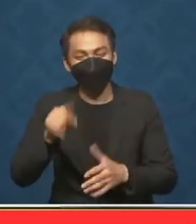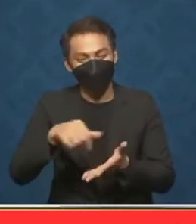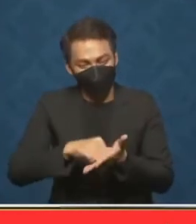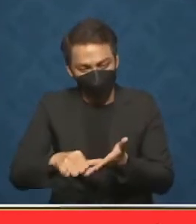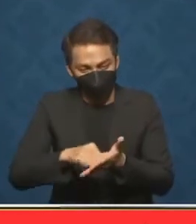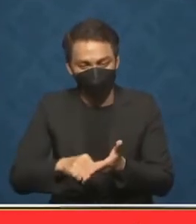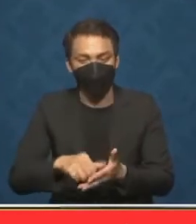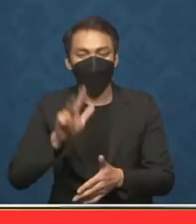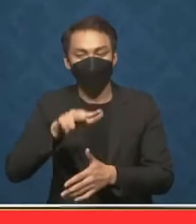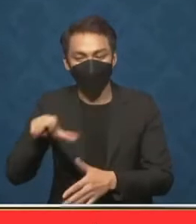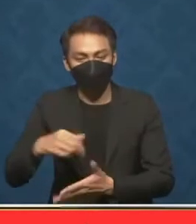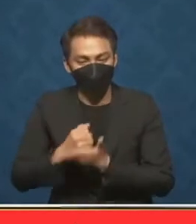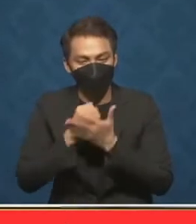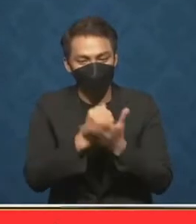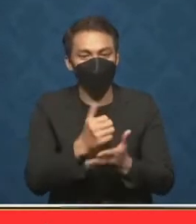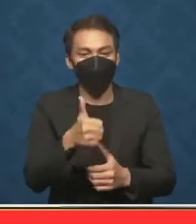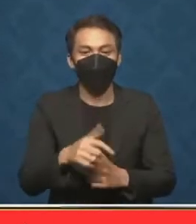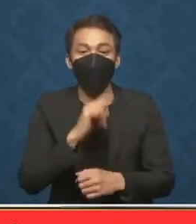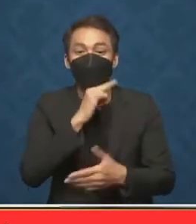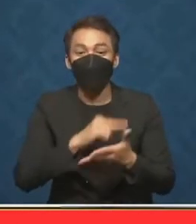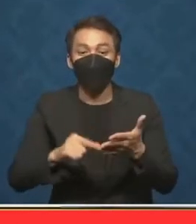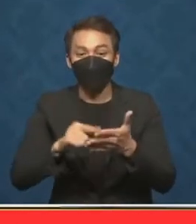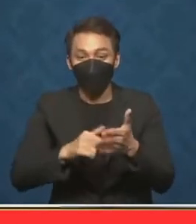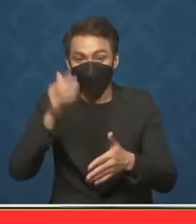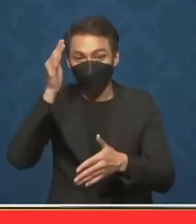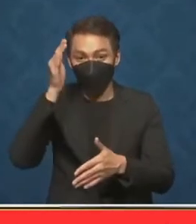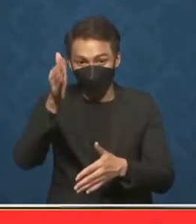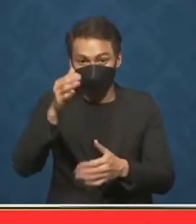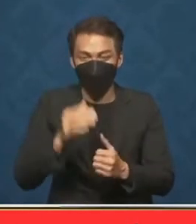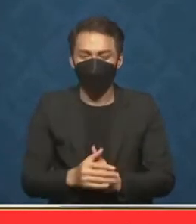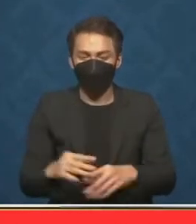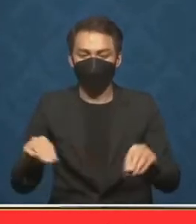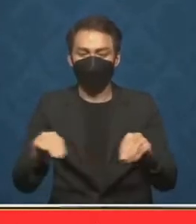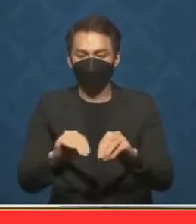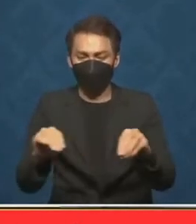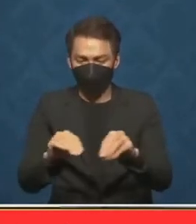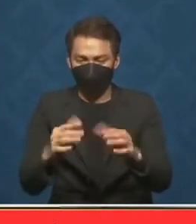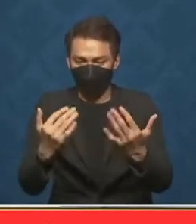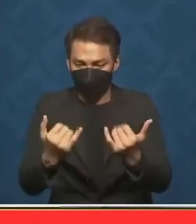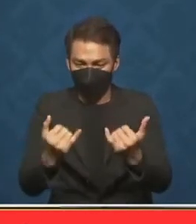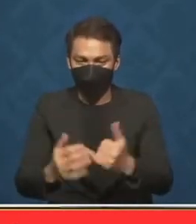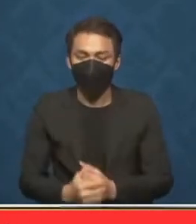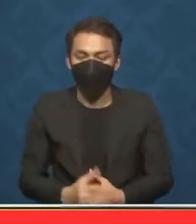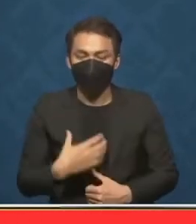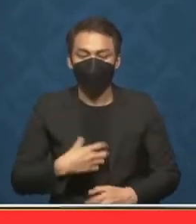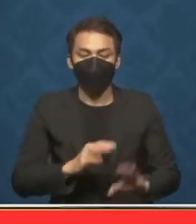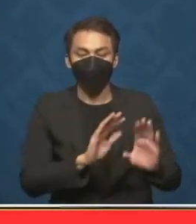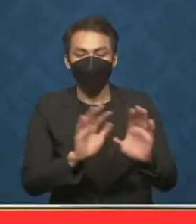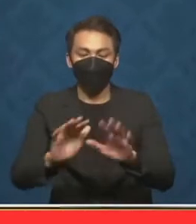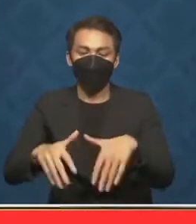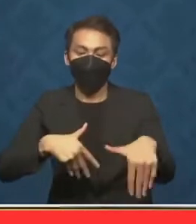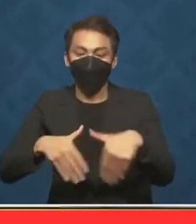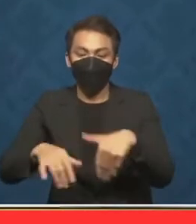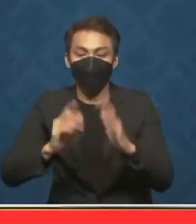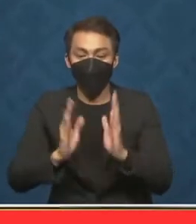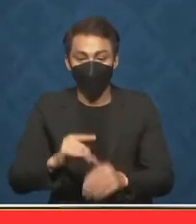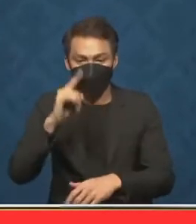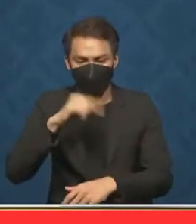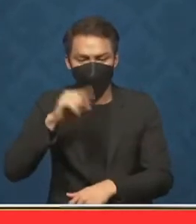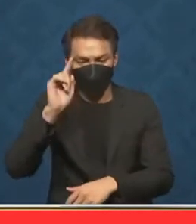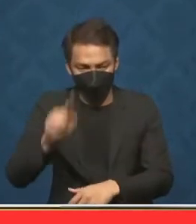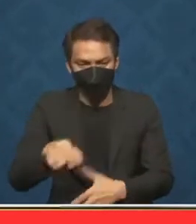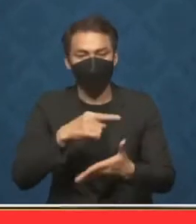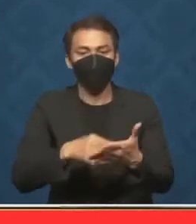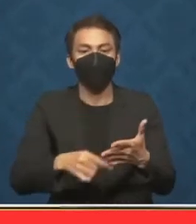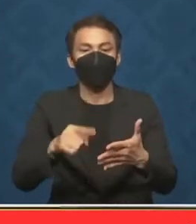สุท้ายจๆครับท่ประทานในการเลอกตงข้างต่อไปในข้าหน้ากำลงจะมาถึในวัี้ผม อยาก จะ ฝาก ถ พ น้ ป ชาท ท น คนทย ต้อง ไป เล ื ตั้ง